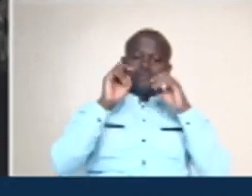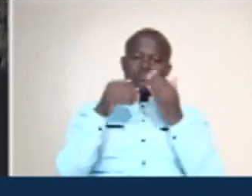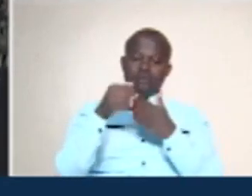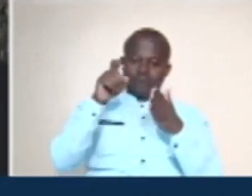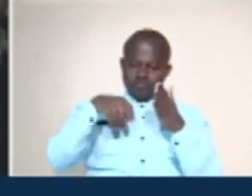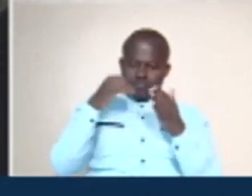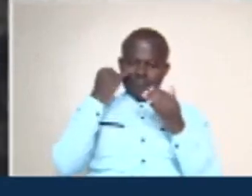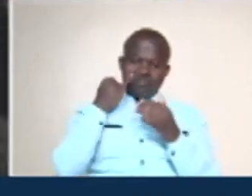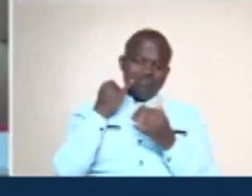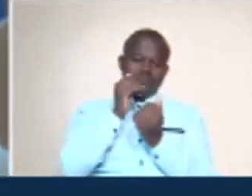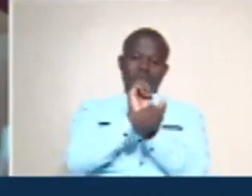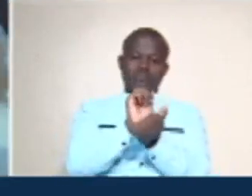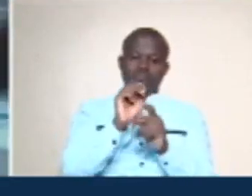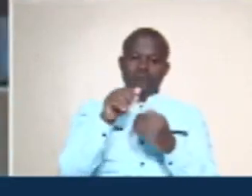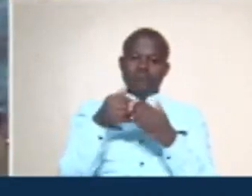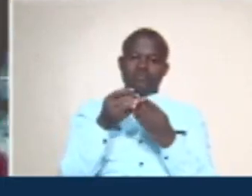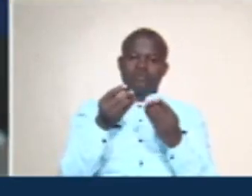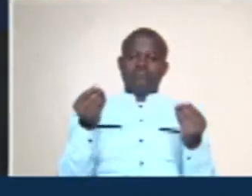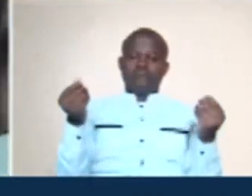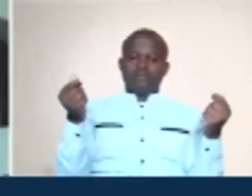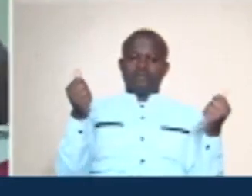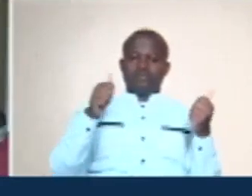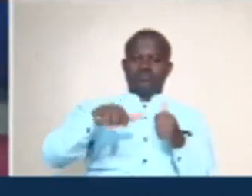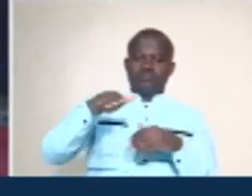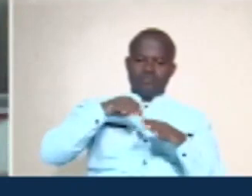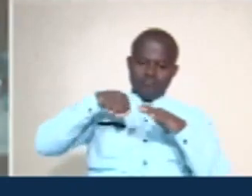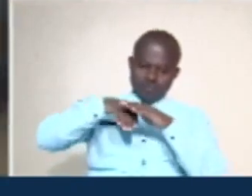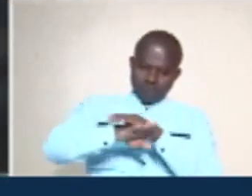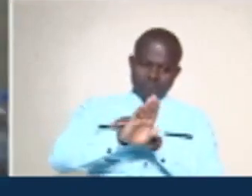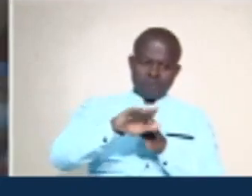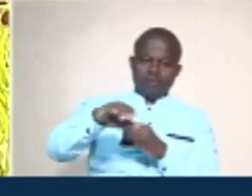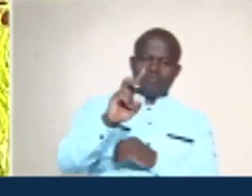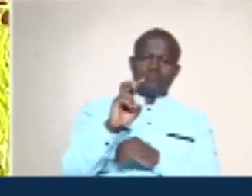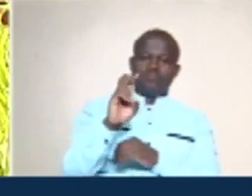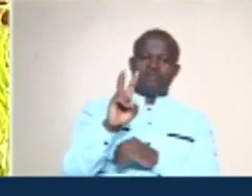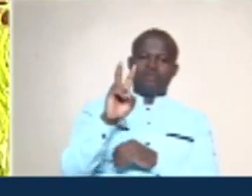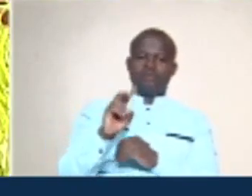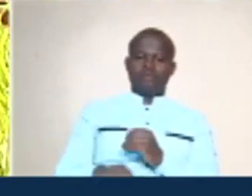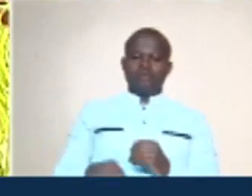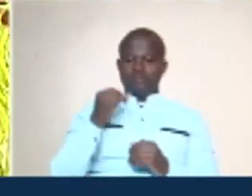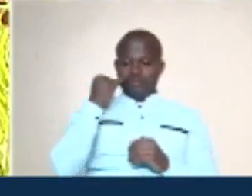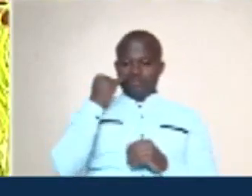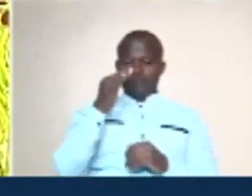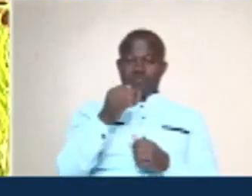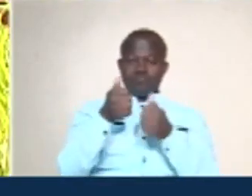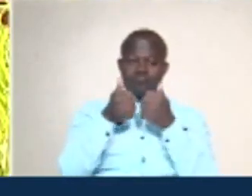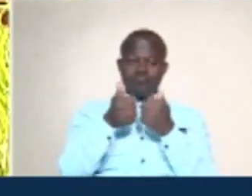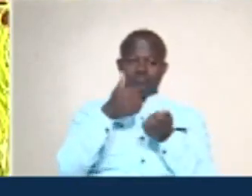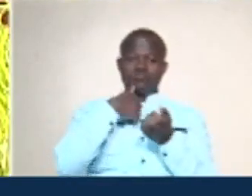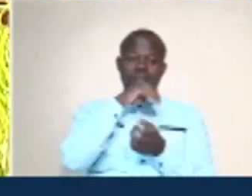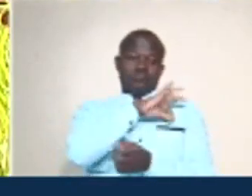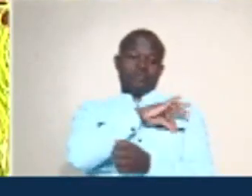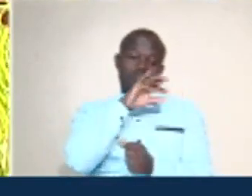hagomba gukazwa ibihano ku baturage bangiza imigezi yiroha muri cyo kiyaga cya Victoria. Iki kiyaga iyo kimeze neza gifite